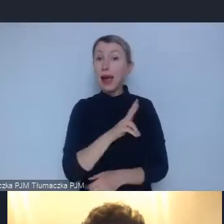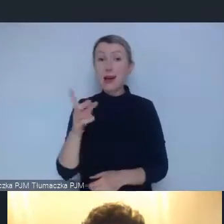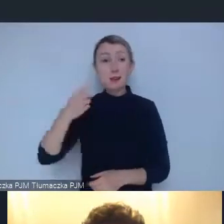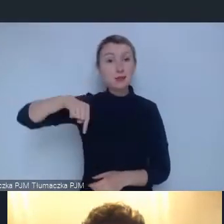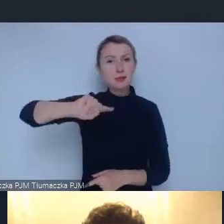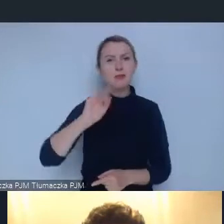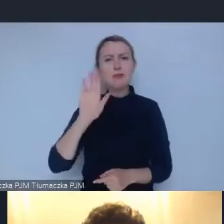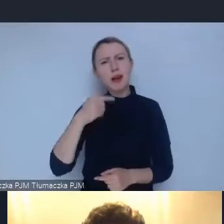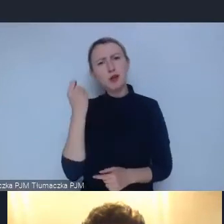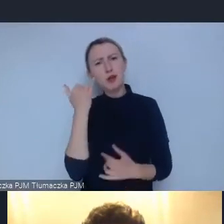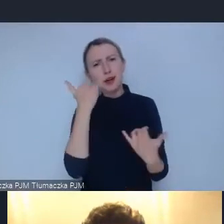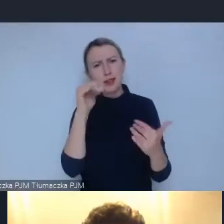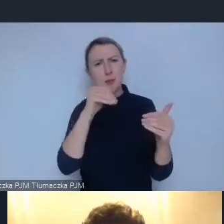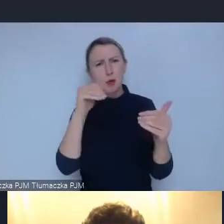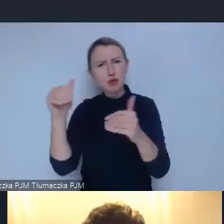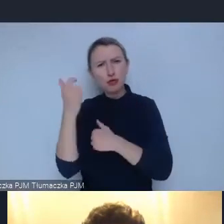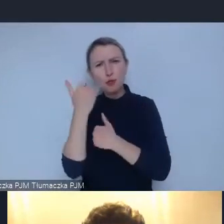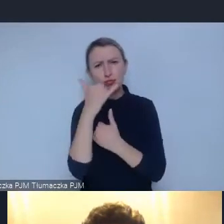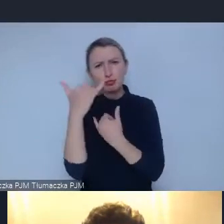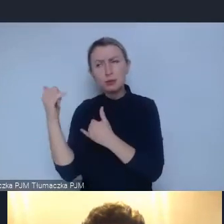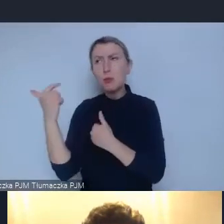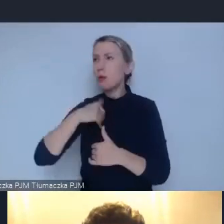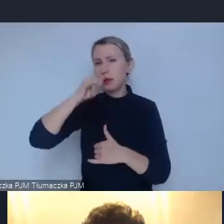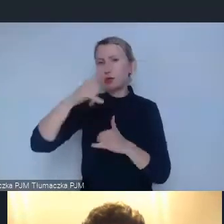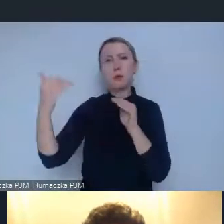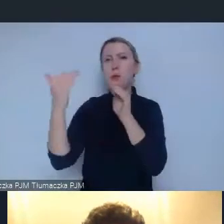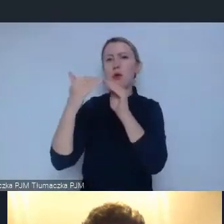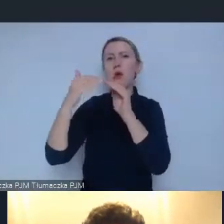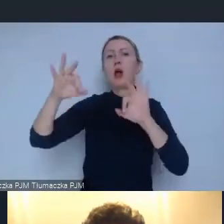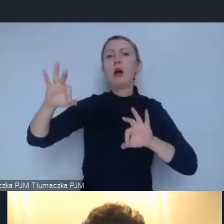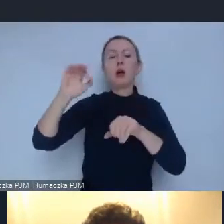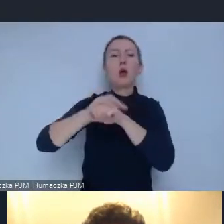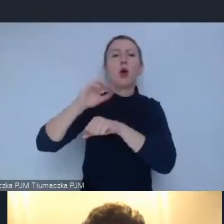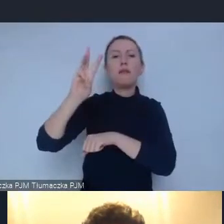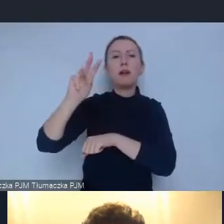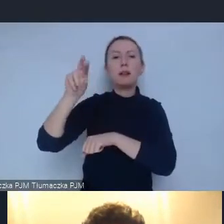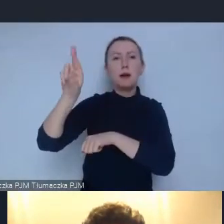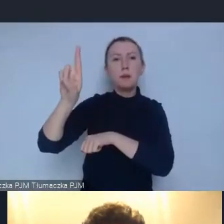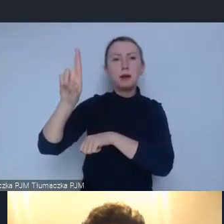trochę inny potencjał, bo nie porównamy się do kolegi Waldemara i do